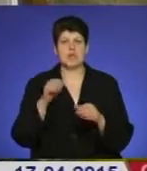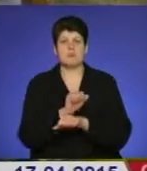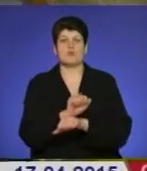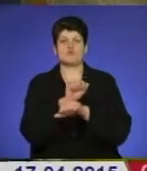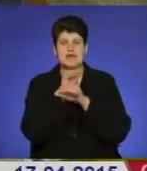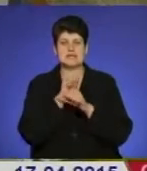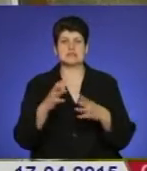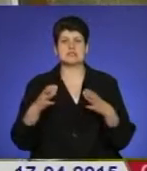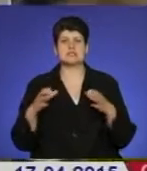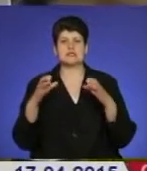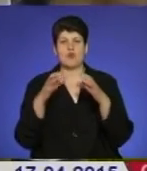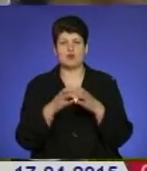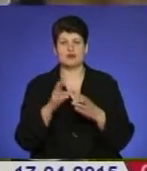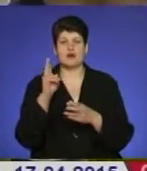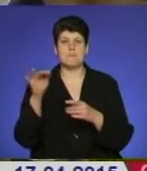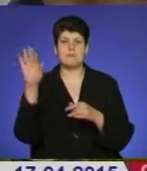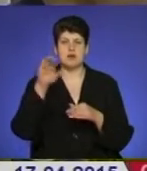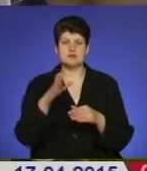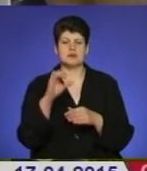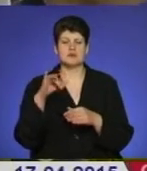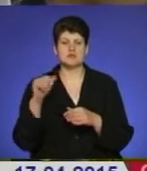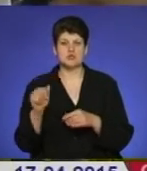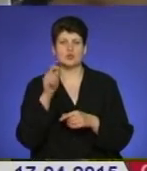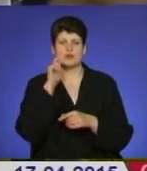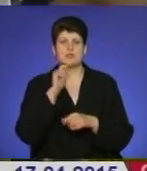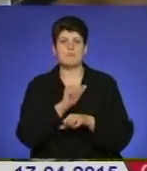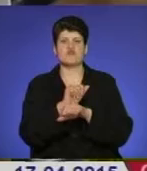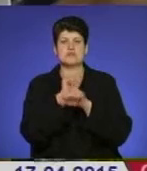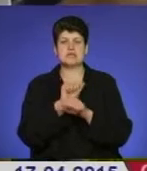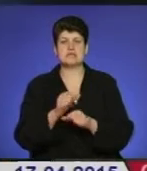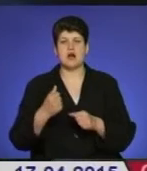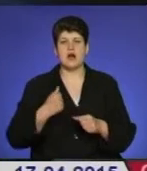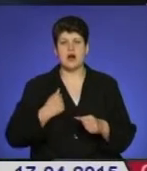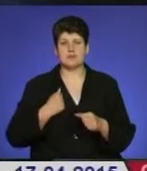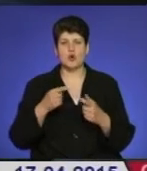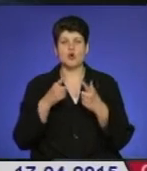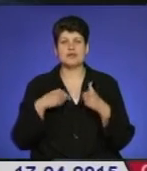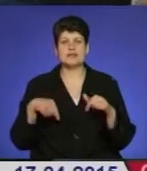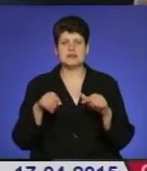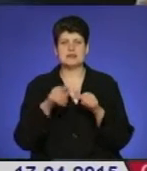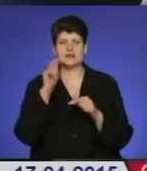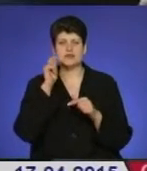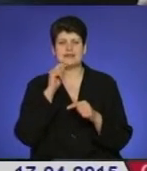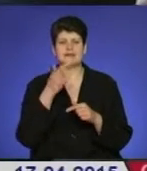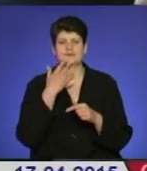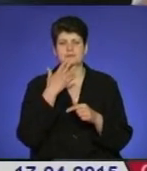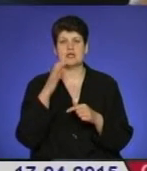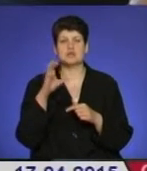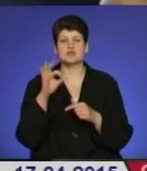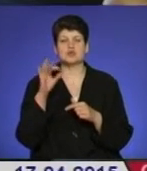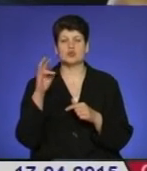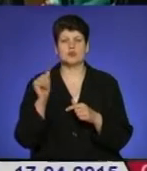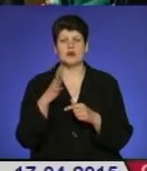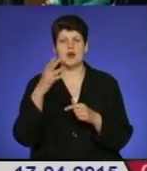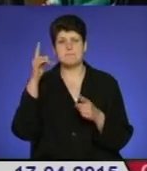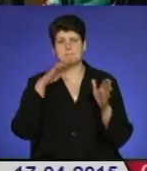Наддніпрянщини, Карпатська Січ, Українська повстанська армія, Організація українських націоналістів, Сойм Карпатської